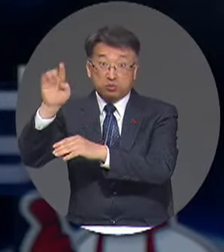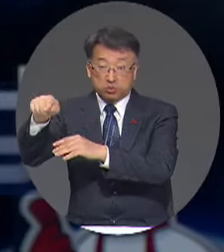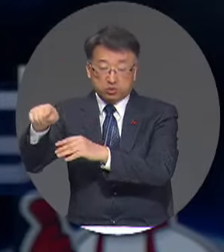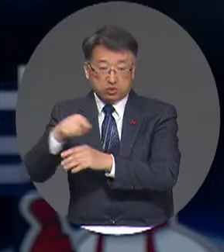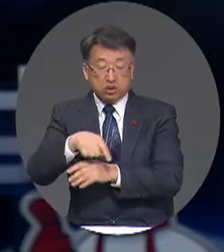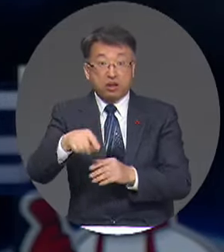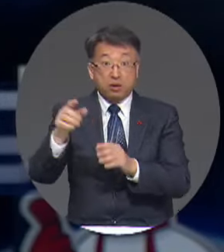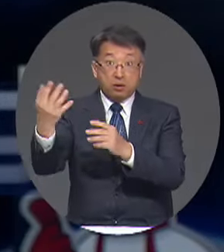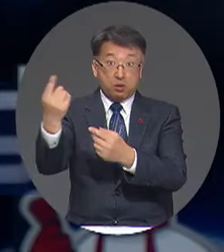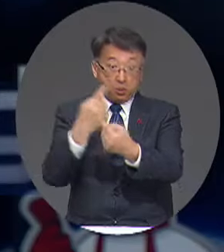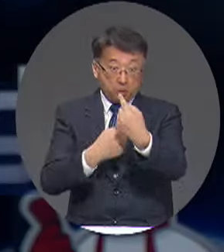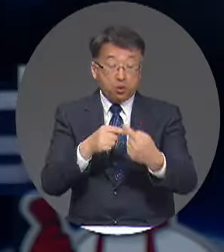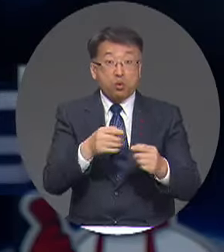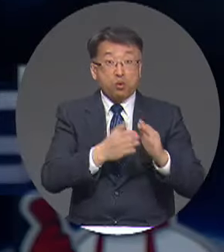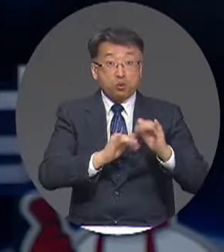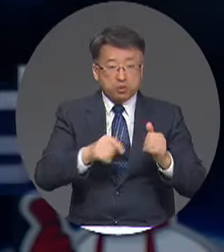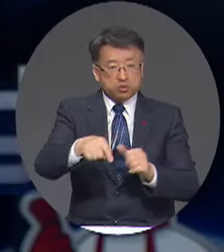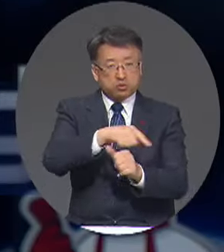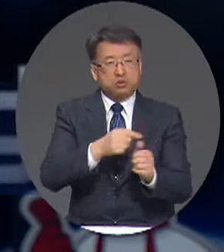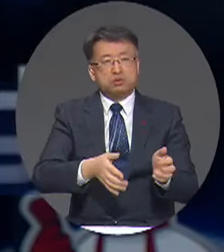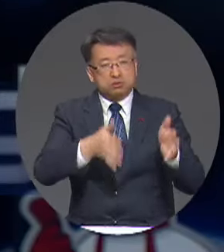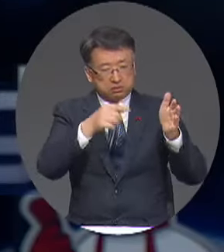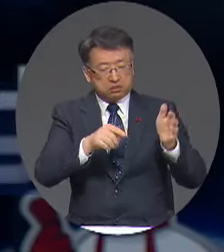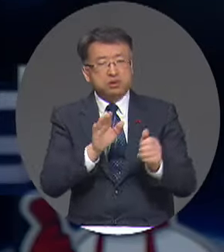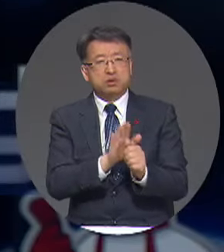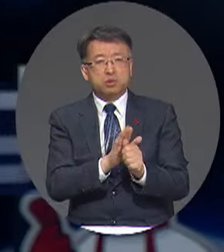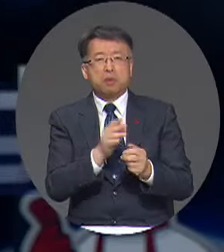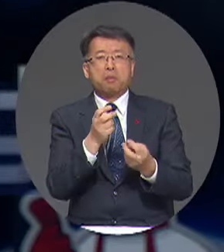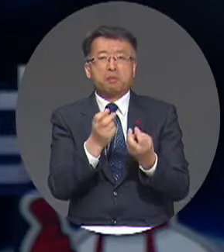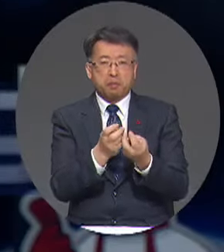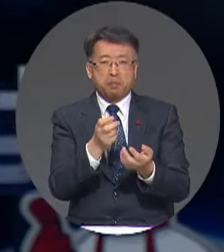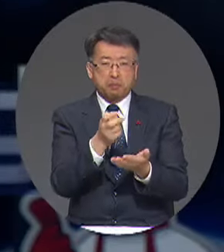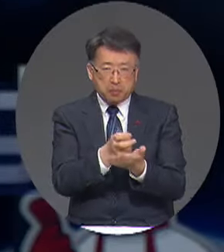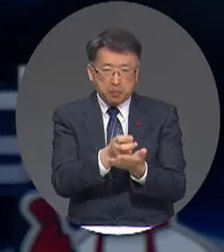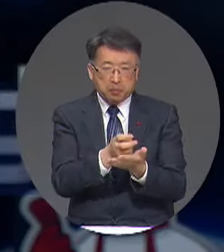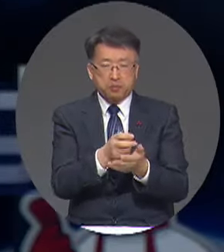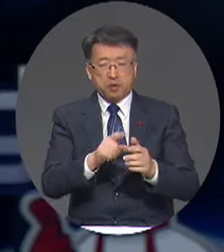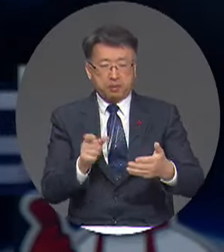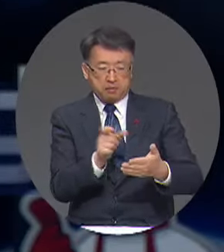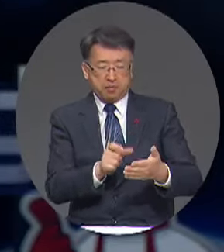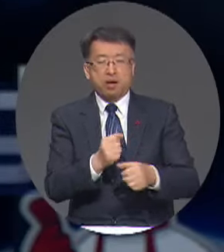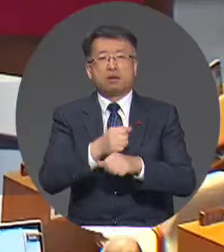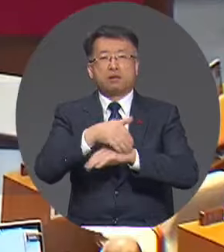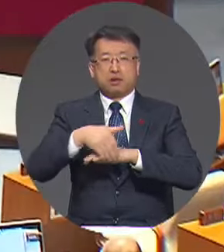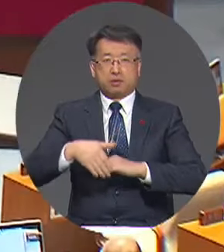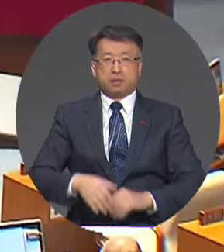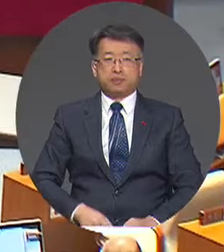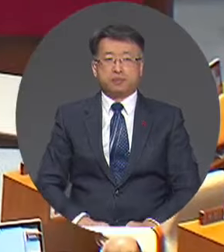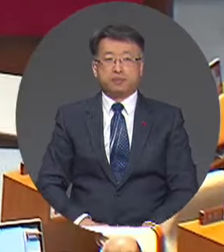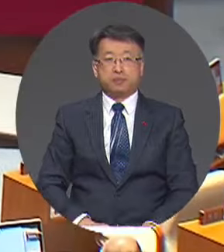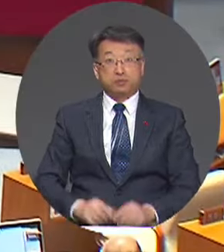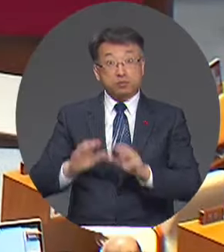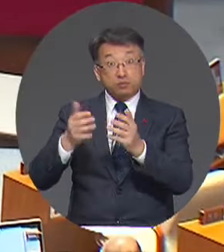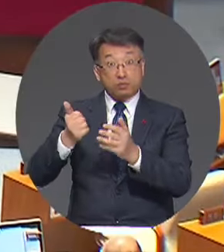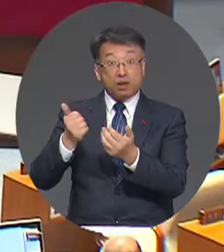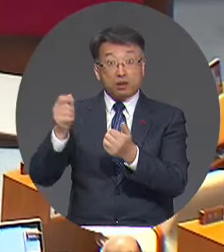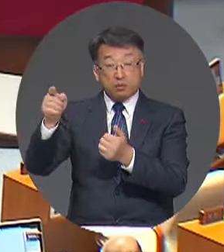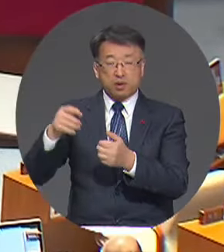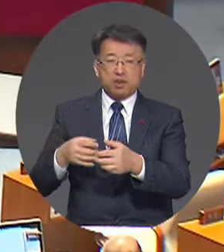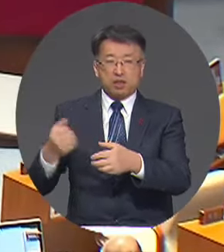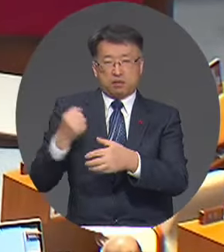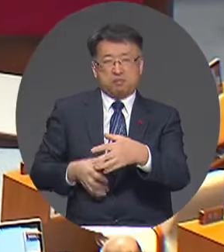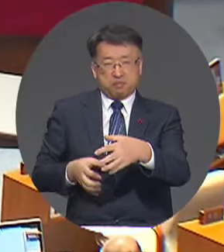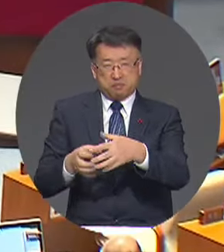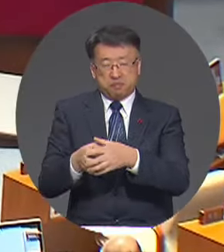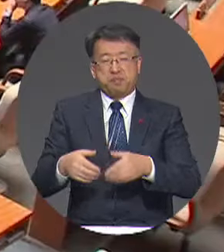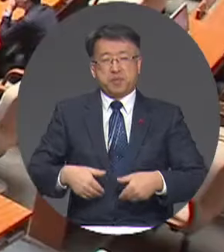대해서 정주여건을 지원하는 그런 재정을 마련할 계획을 가지고 있습니다. 국회도 힘을